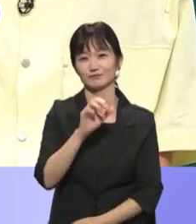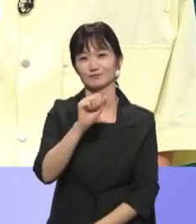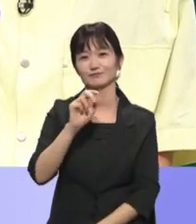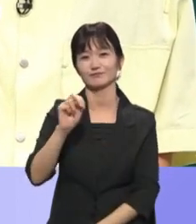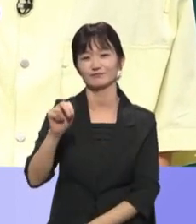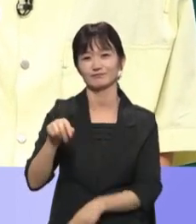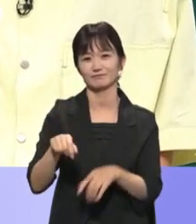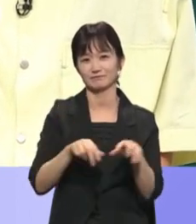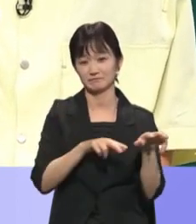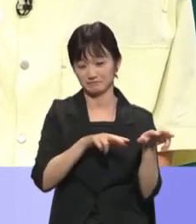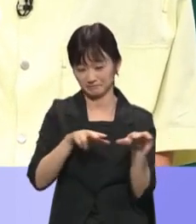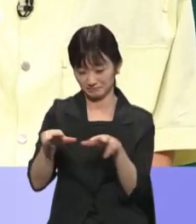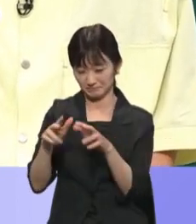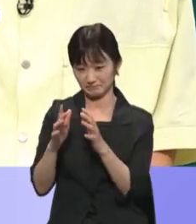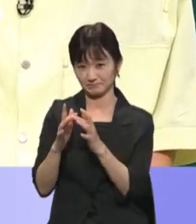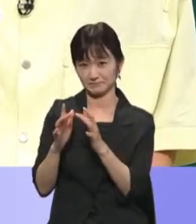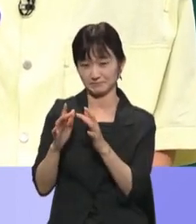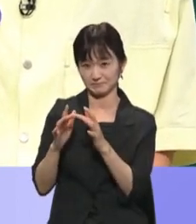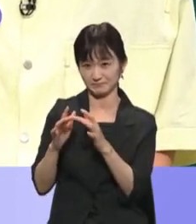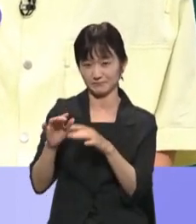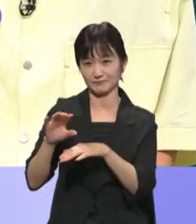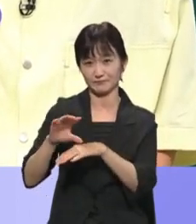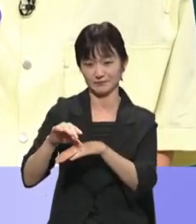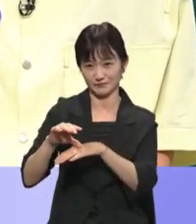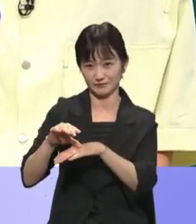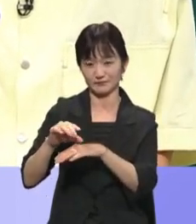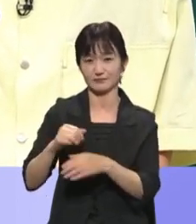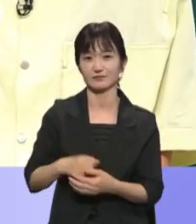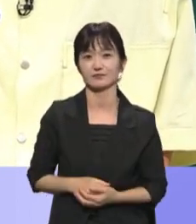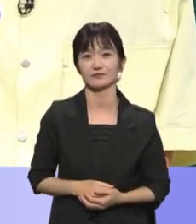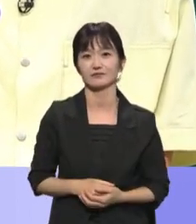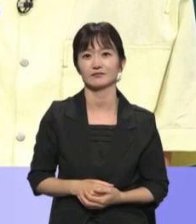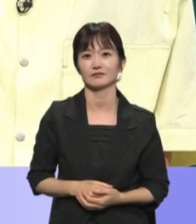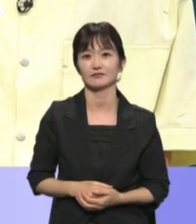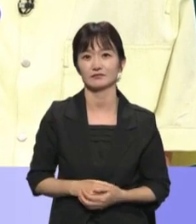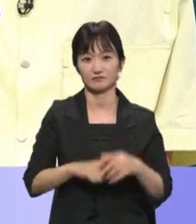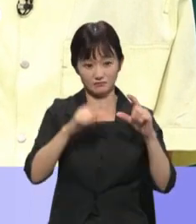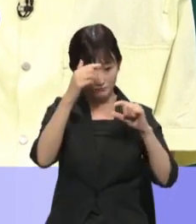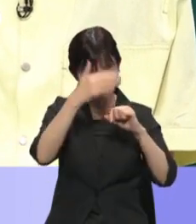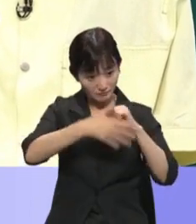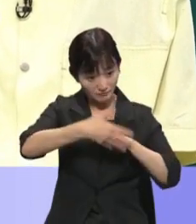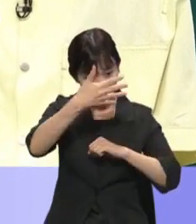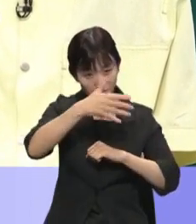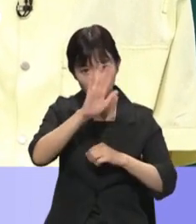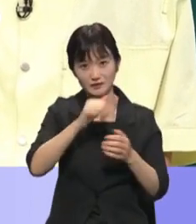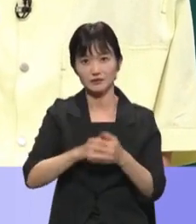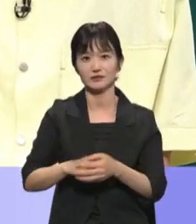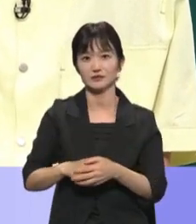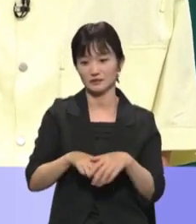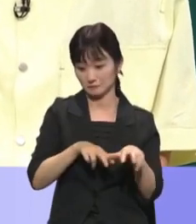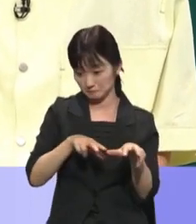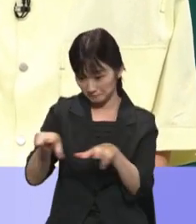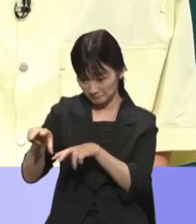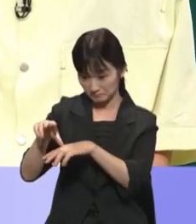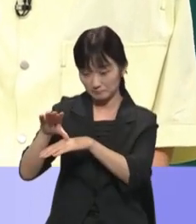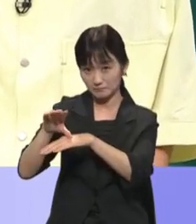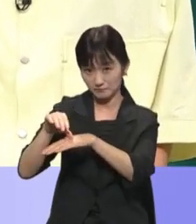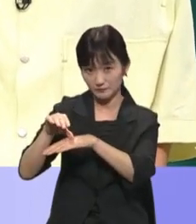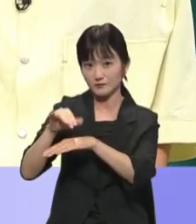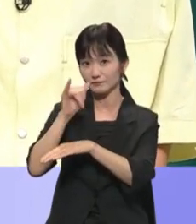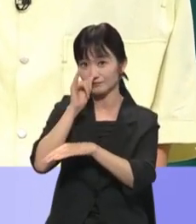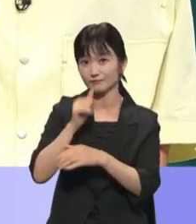통해서 실시간으로 방송을 켜는 거잖아요 요즘 사진이나 동영상 올리는 거보다 그냥 라반 켜는 사람들이 많다고 합니다